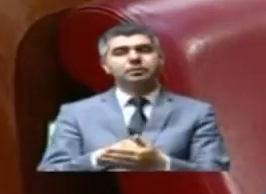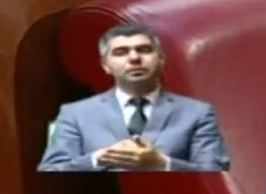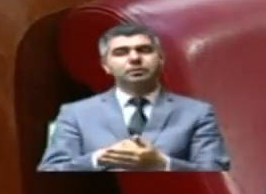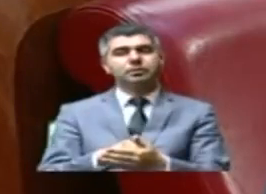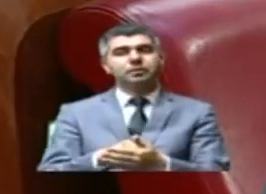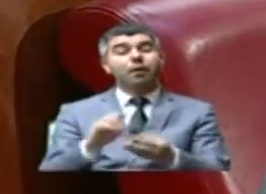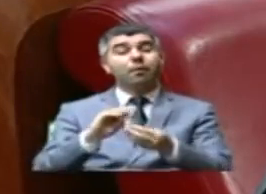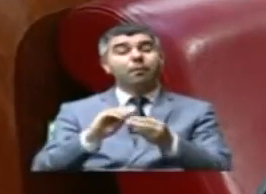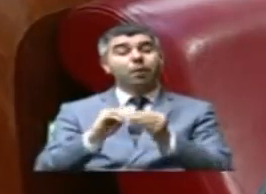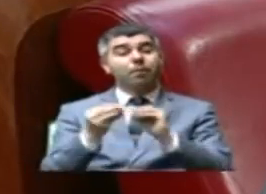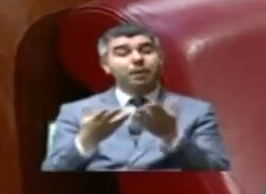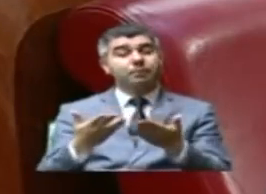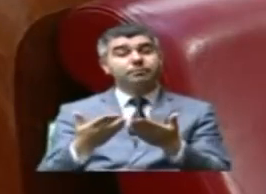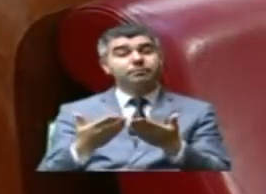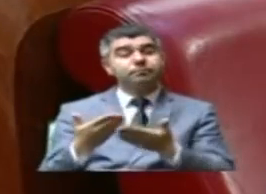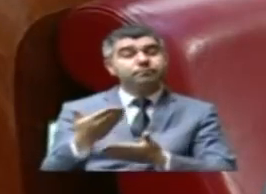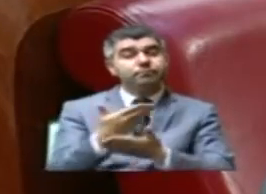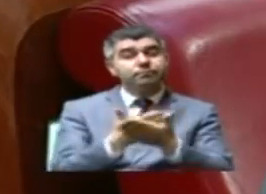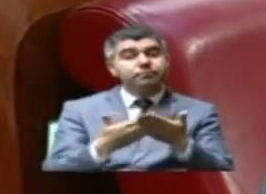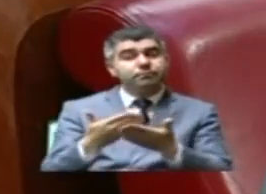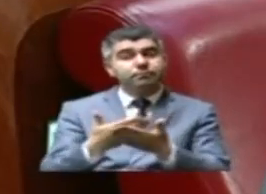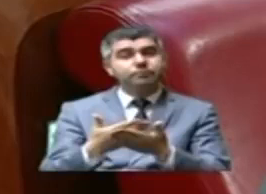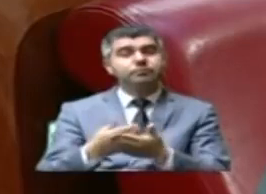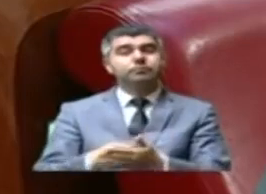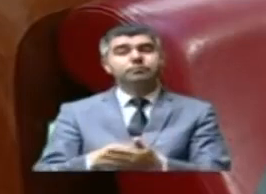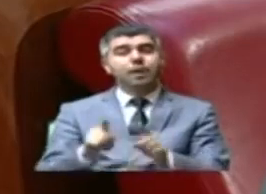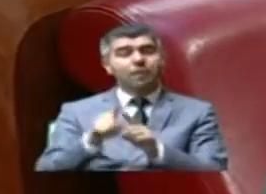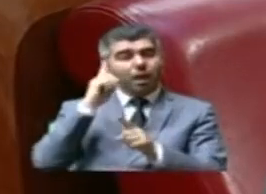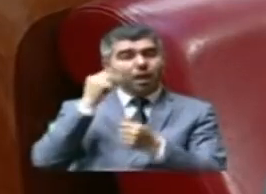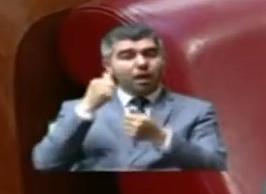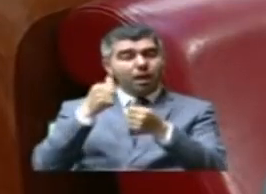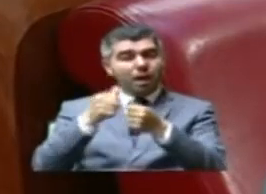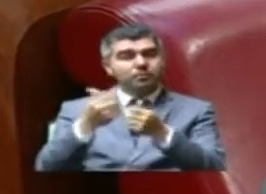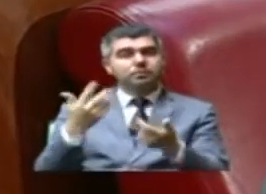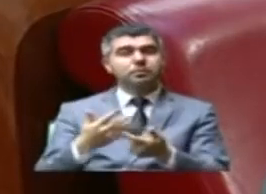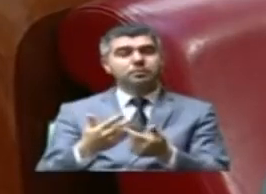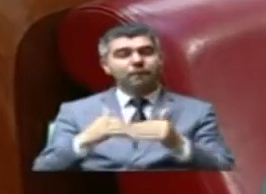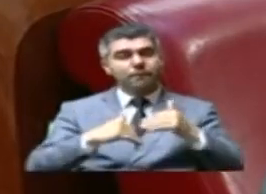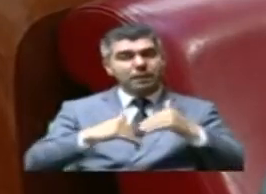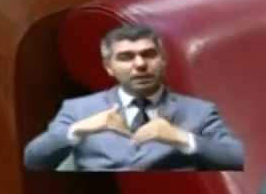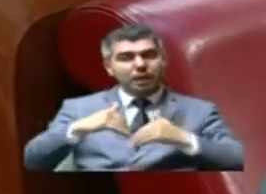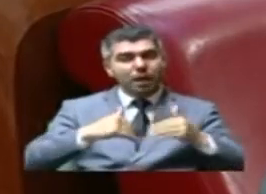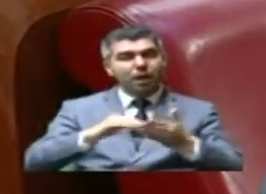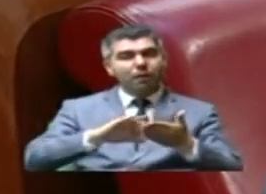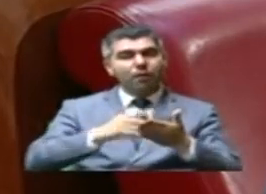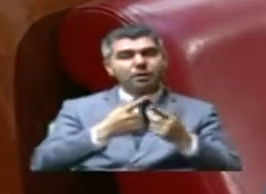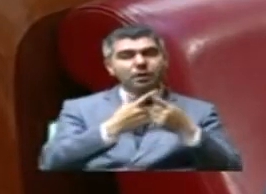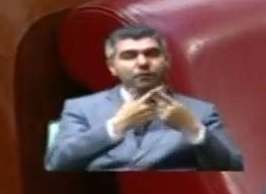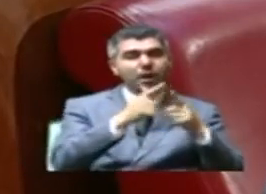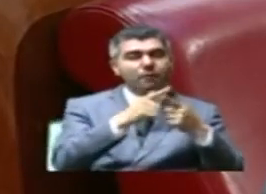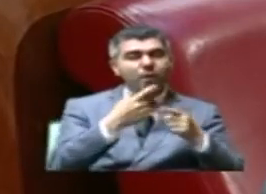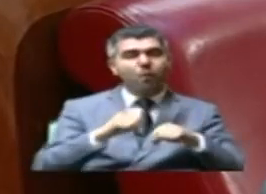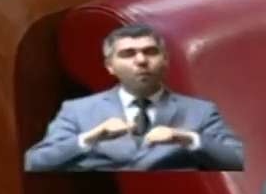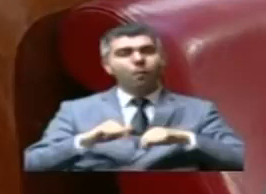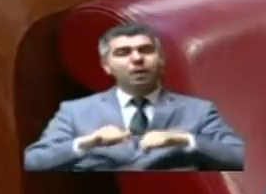كاين إشكالات اللي هي مرتبطة أولا السيد المستشار المحترم كما تعلم بالنوعية ديال الطرق اللي من المفروض أن هناك وصاية ديال